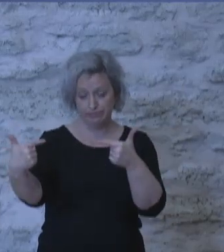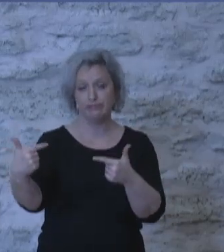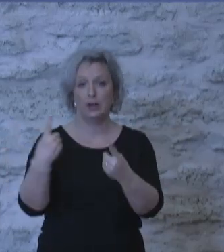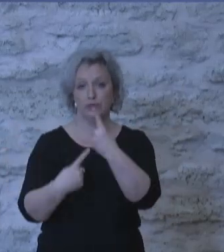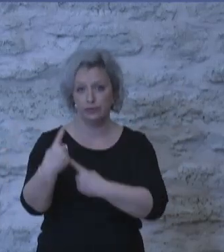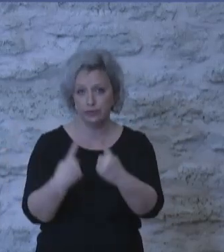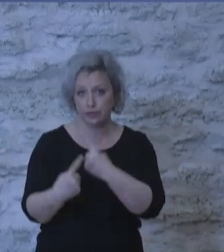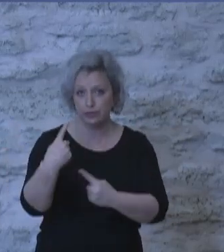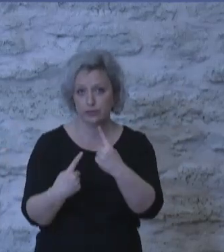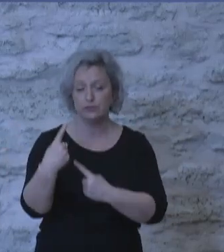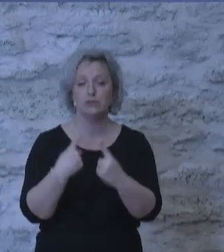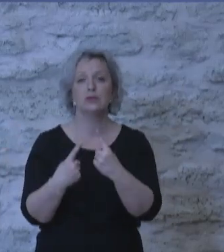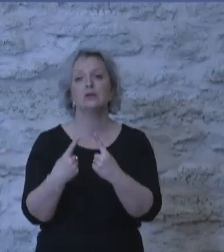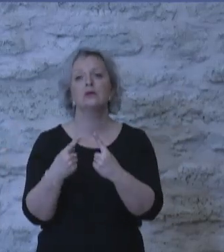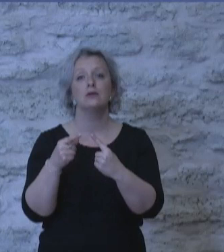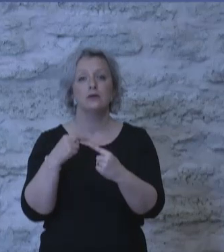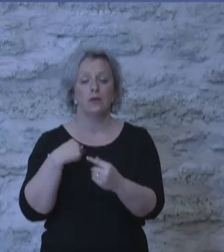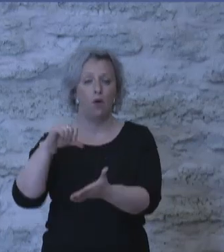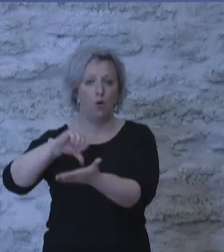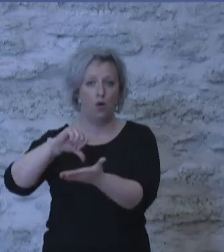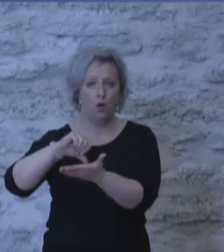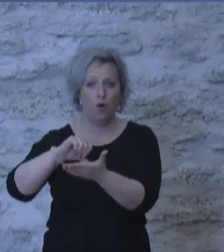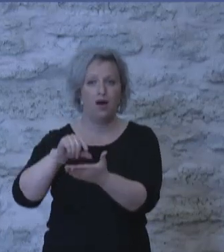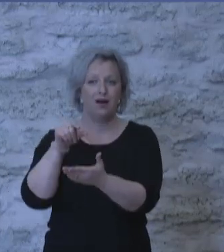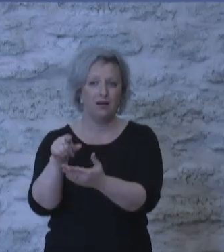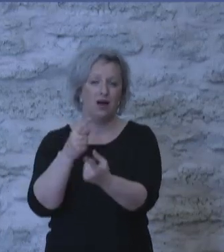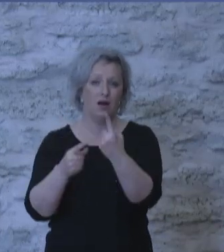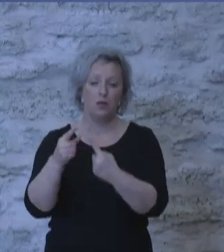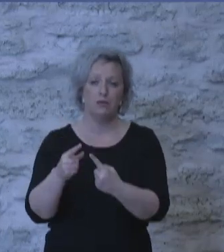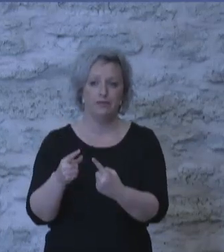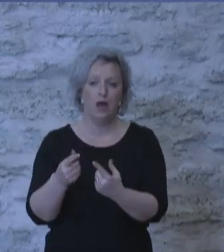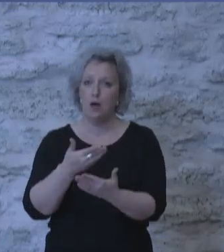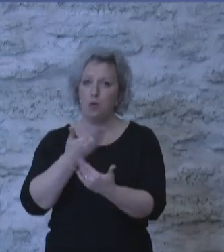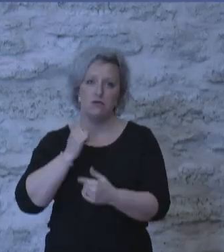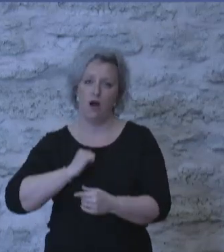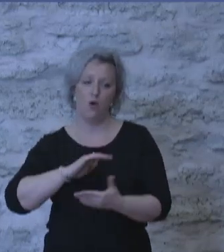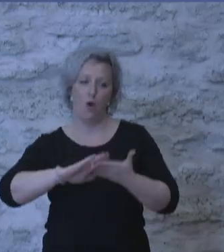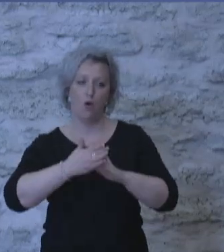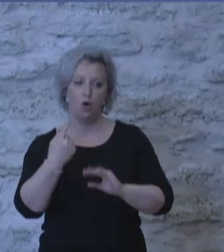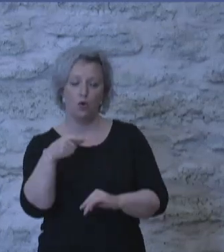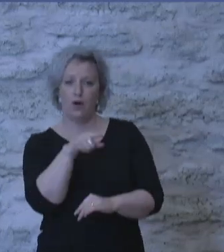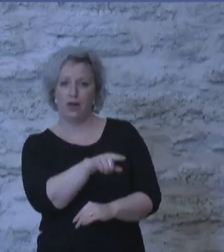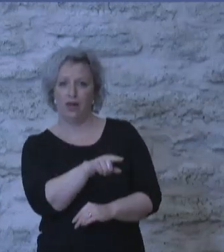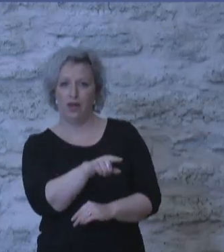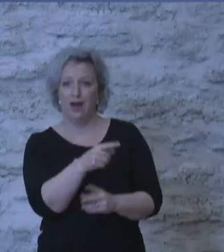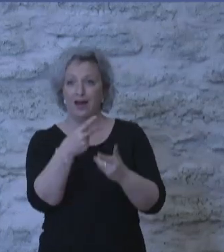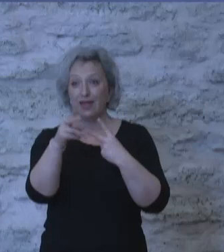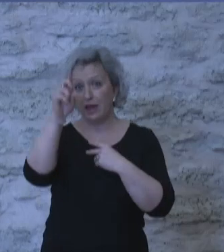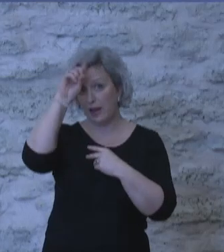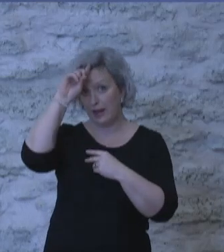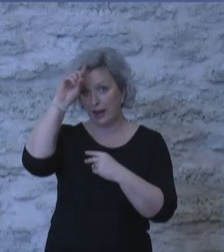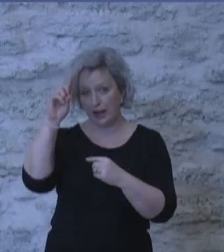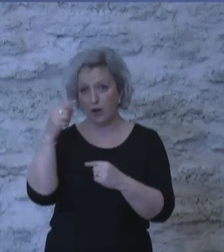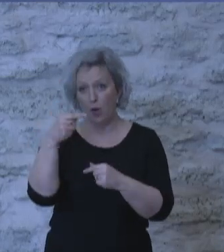väga selgelt rahulolematust väljandati selle olukorraga. teine riik, kus